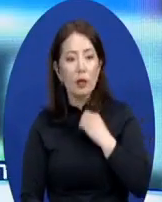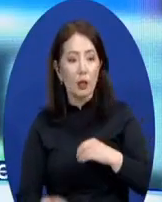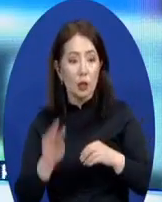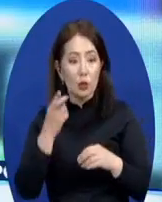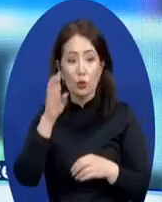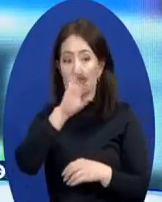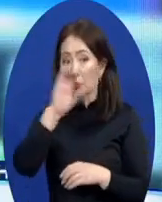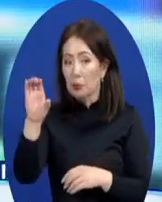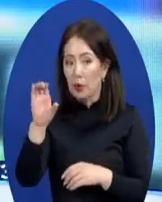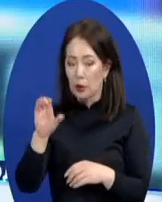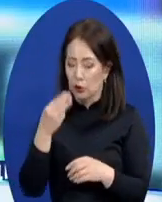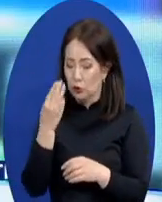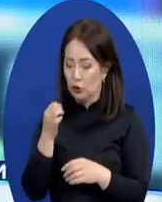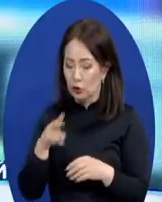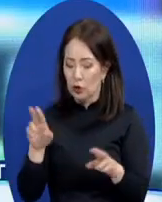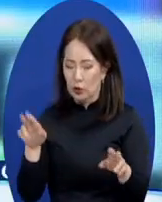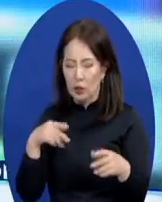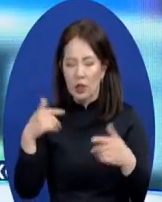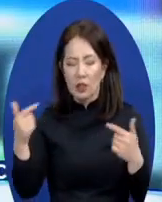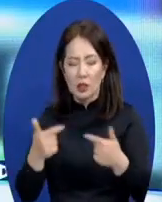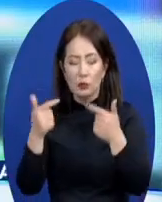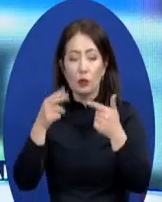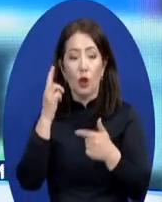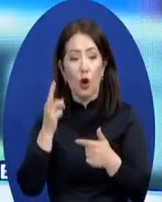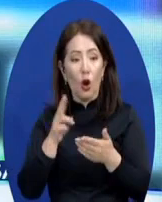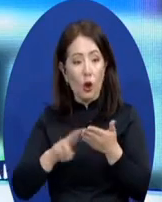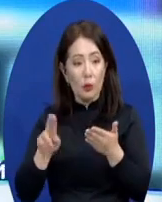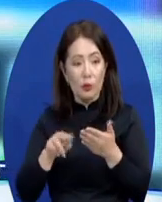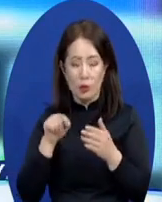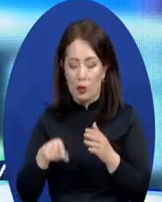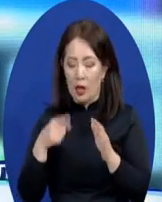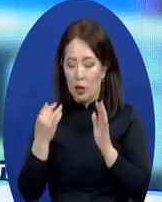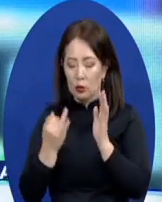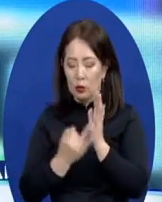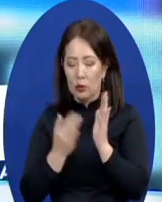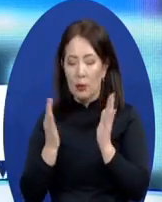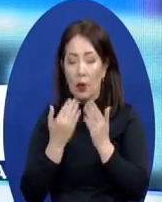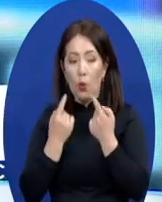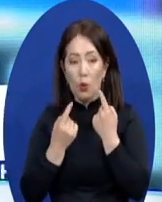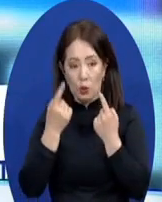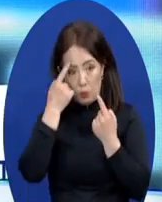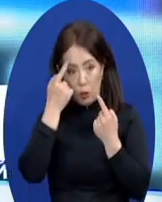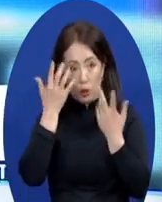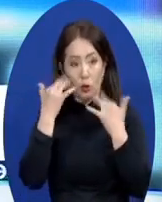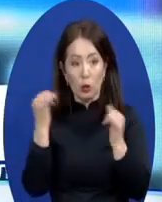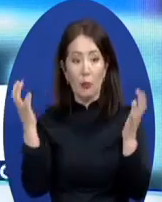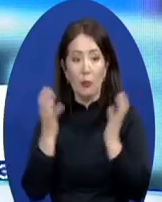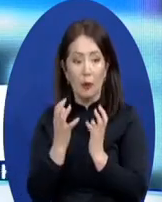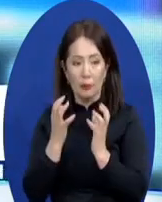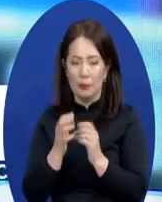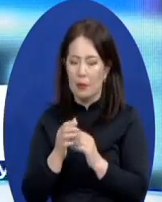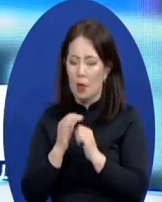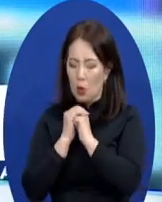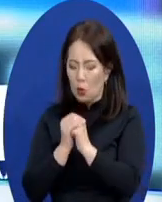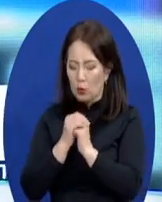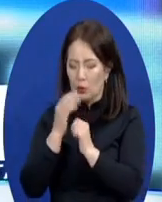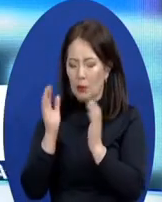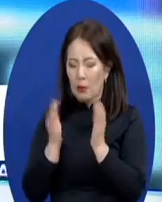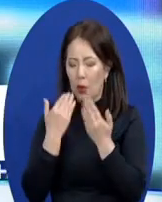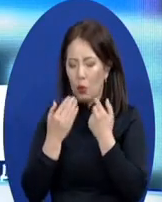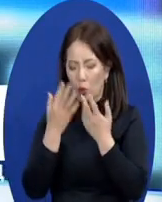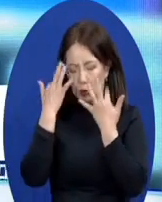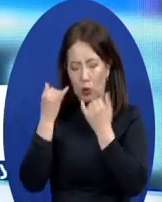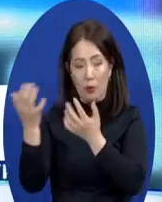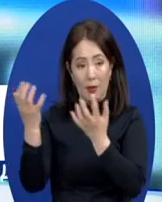Нэгдсэн улсын байгууллагын цөлжилттэй тэмцэх конвенцийн талуудын 17 дугаар бага хурал манай улсад зохион байгуулагдахаар болсон байна. Нэр хүнд бүхий бага хурал